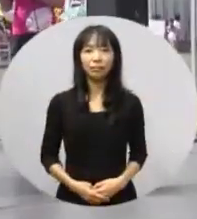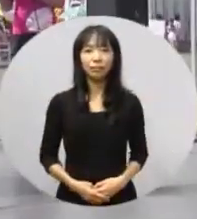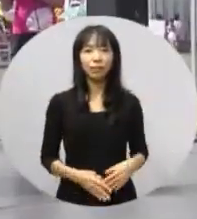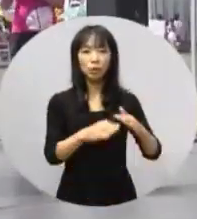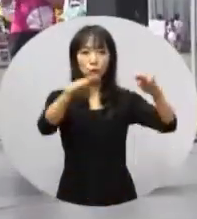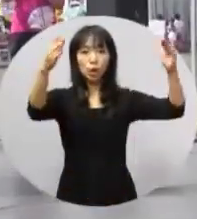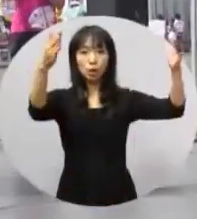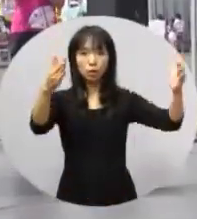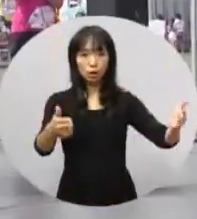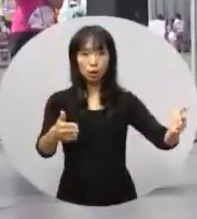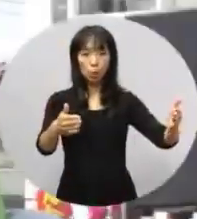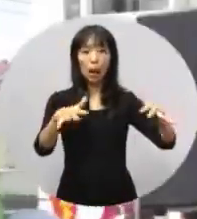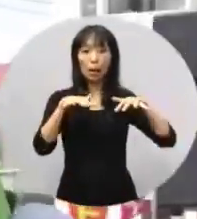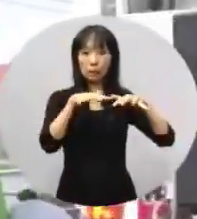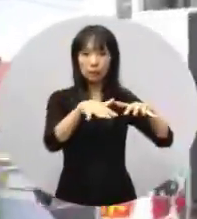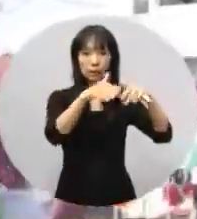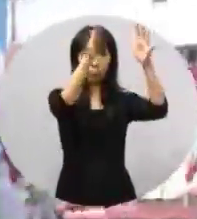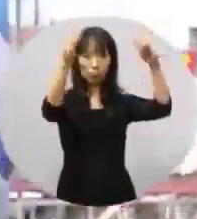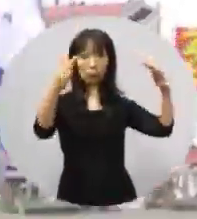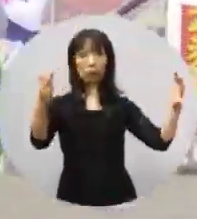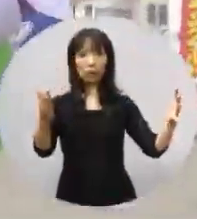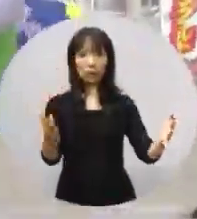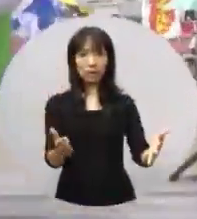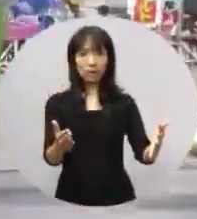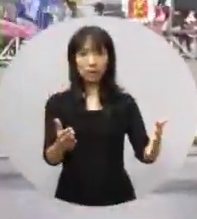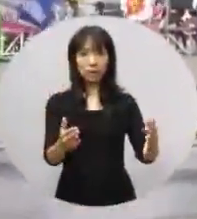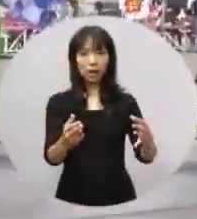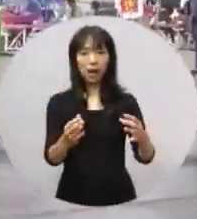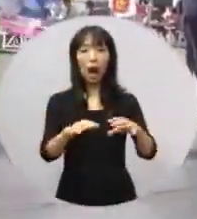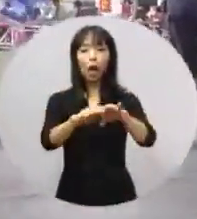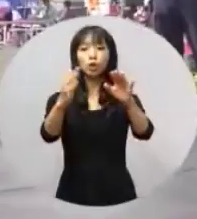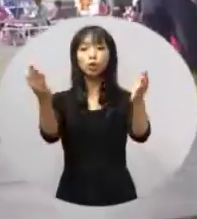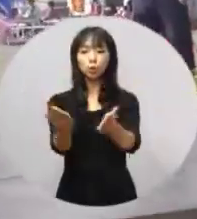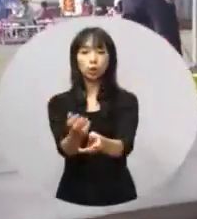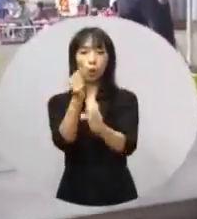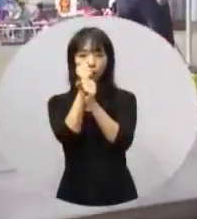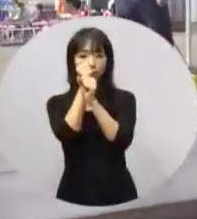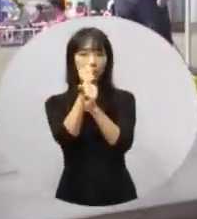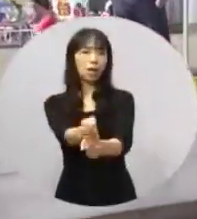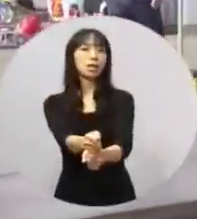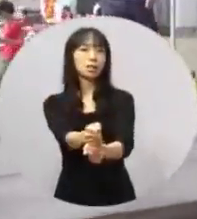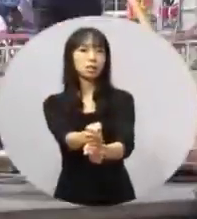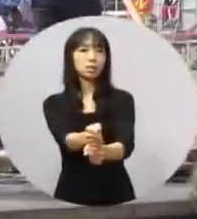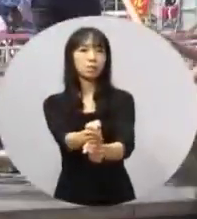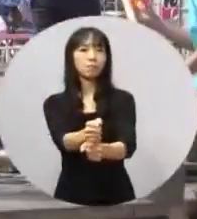ステージでは人気のご当地キャラたちがスイカ割りにチャレンジ